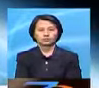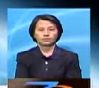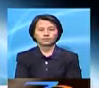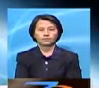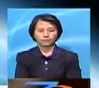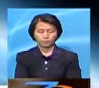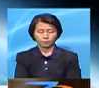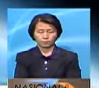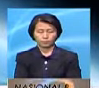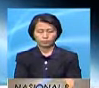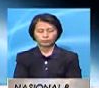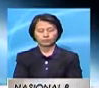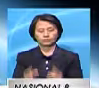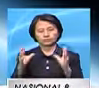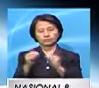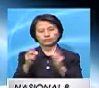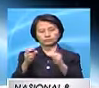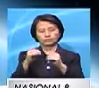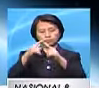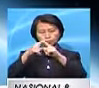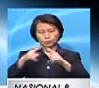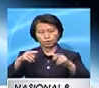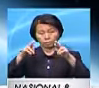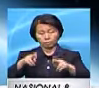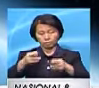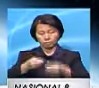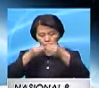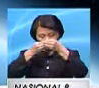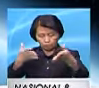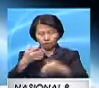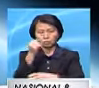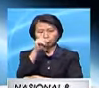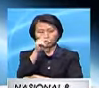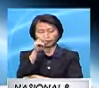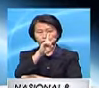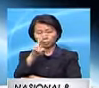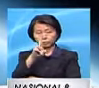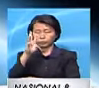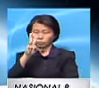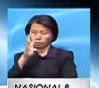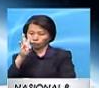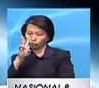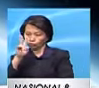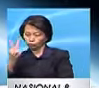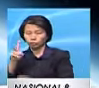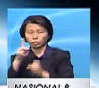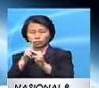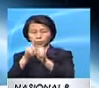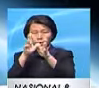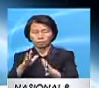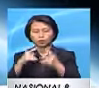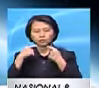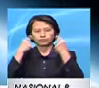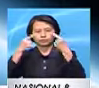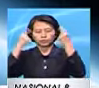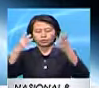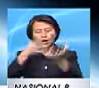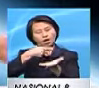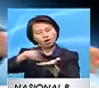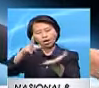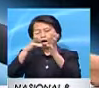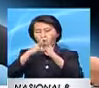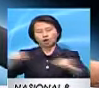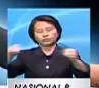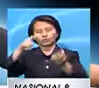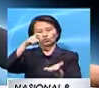Malaysia persidangan dewan rakyat hari ini dimaklumkan 11,672 peserta telah berjaya melangsaikan